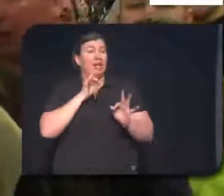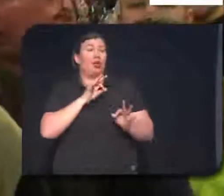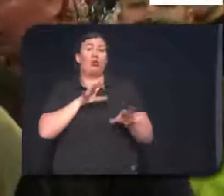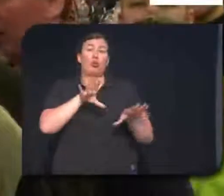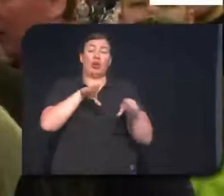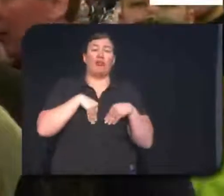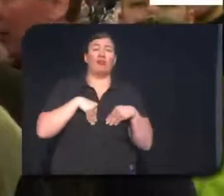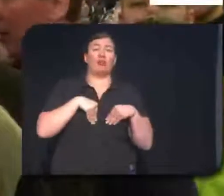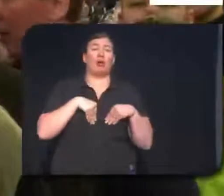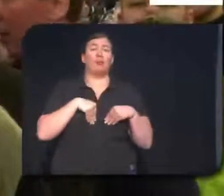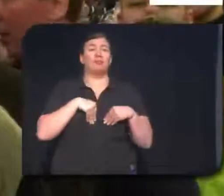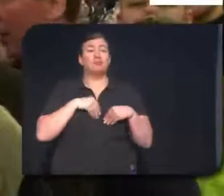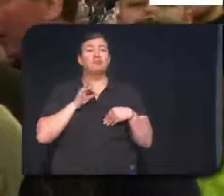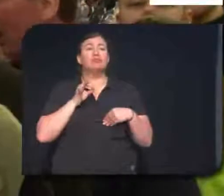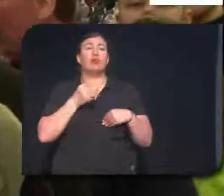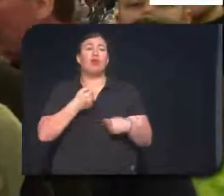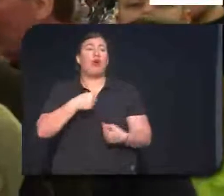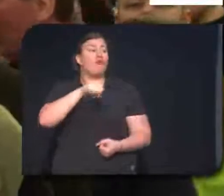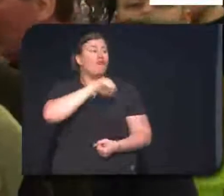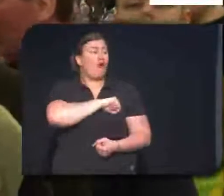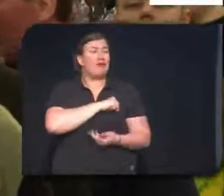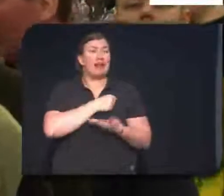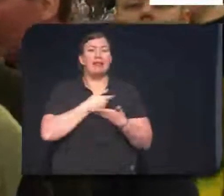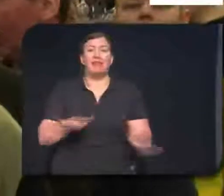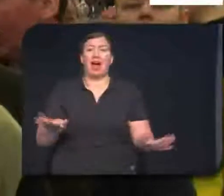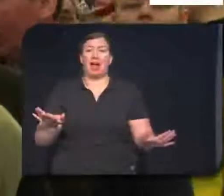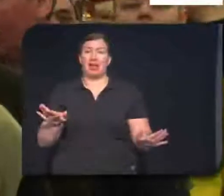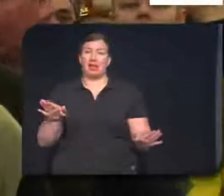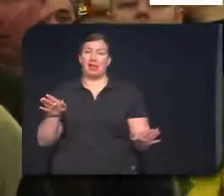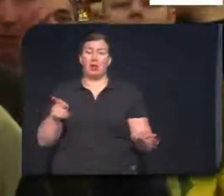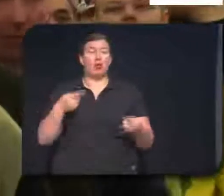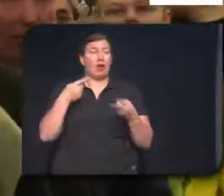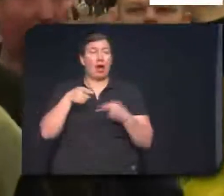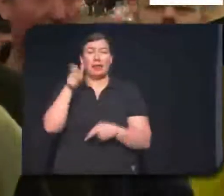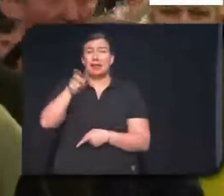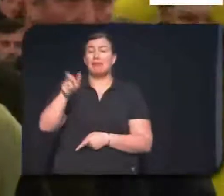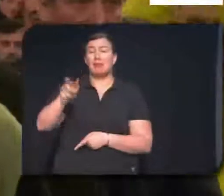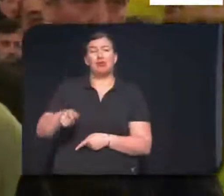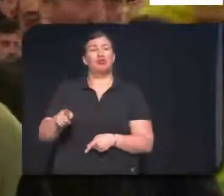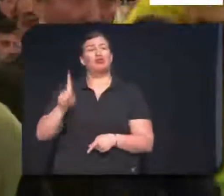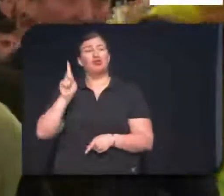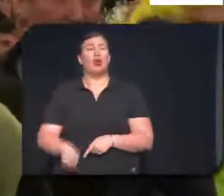und dieses Recht sollen alle jetzt auch haben